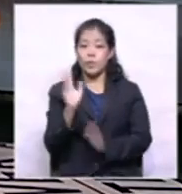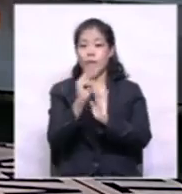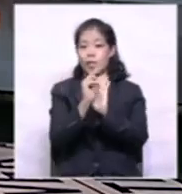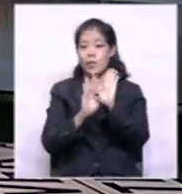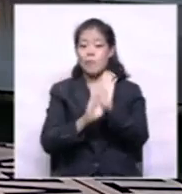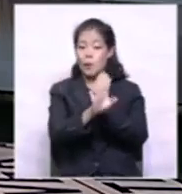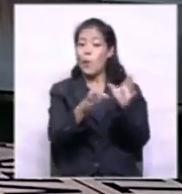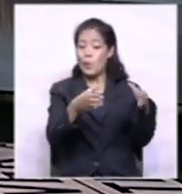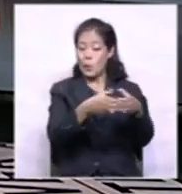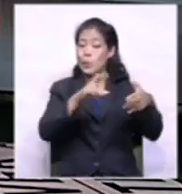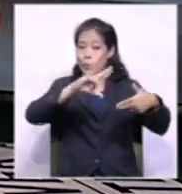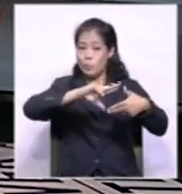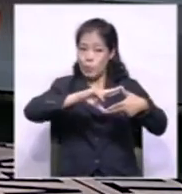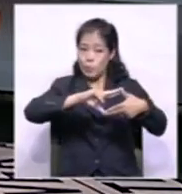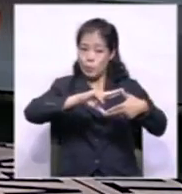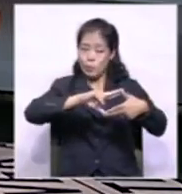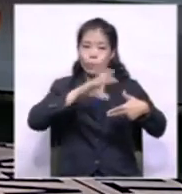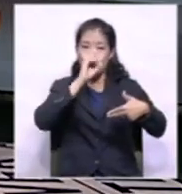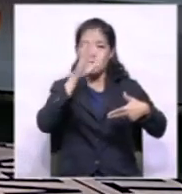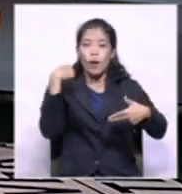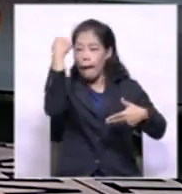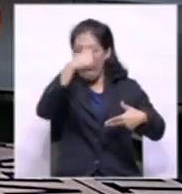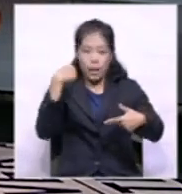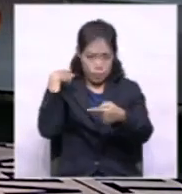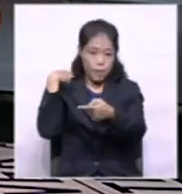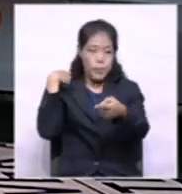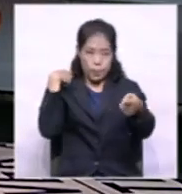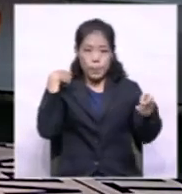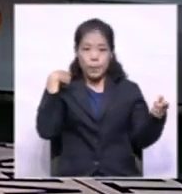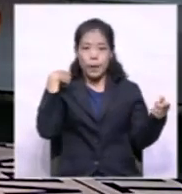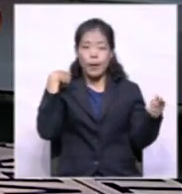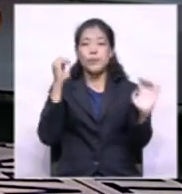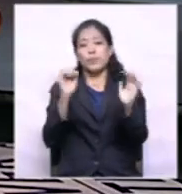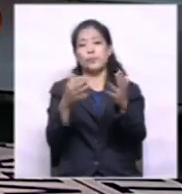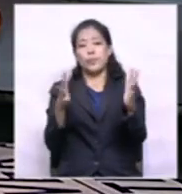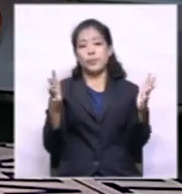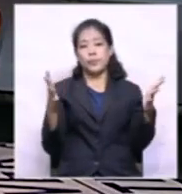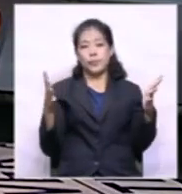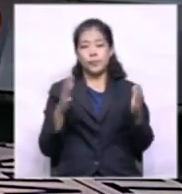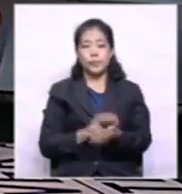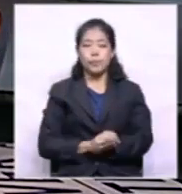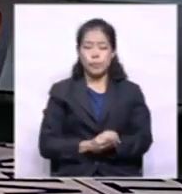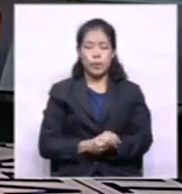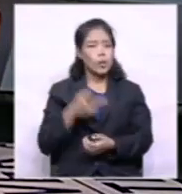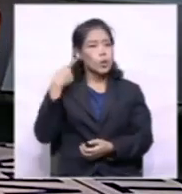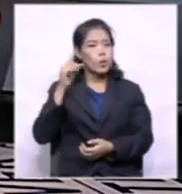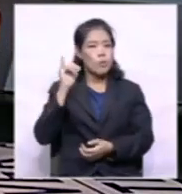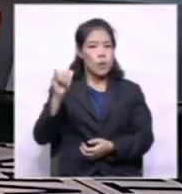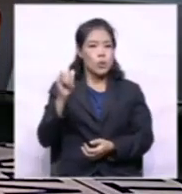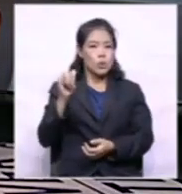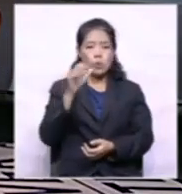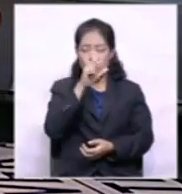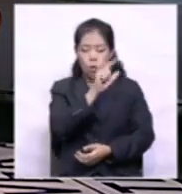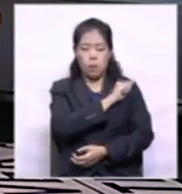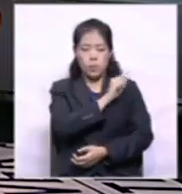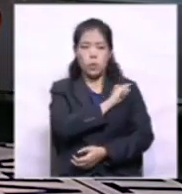ค นะฮะนี่ดอกหนึ่ง พรรคไหนไม่นโยบายมึงงี้มั้ง ให้ฟังจากหางเสียงเด็กประยุทธ์นี่ เพราะไม่ใช่นโยบายพรรคแล้วไม่ต้องรับผิ